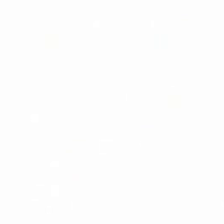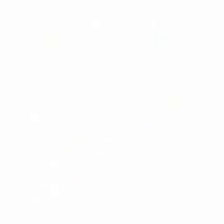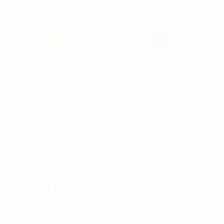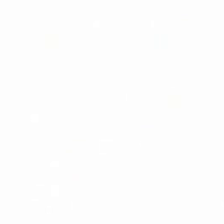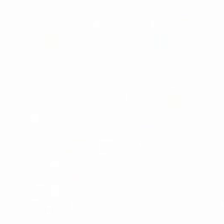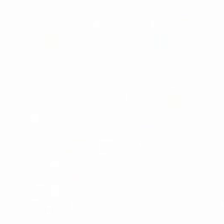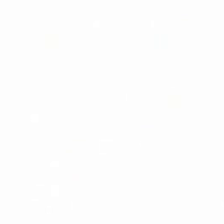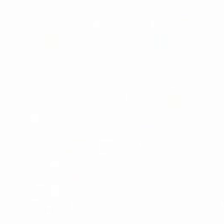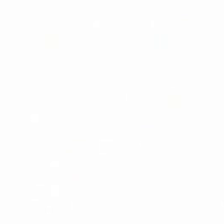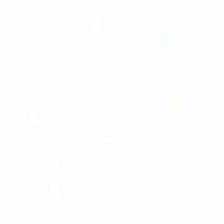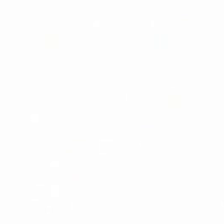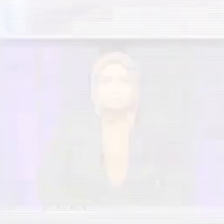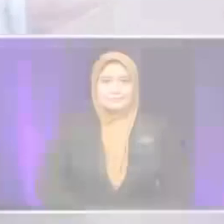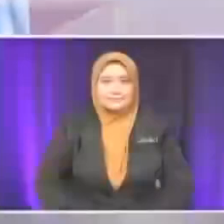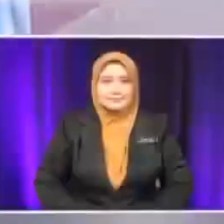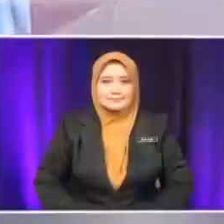KPM.